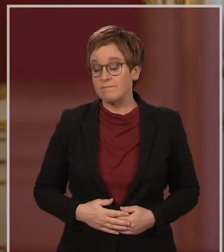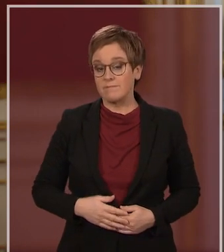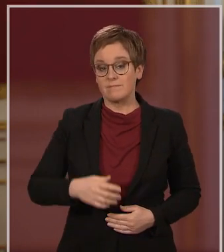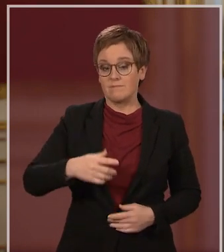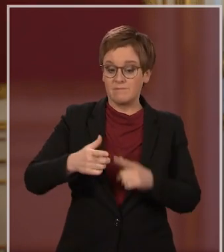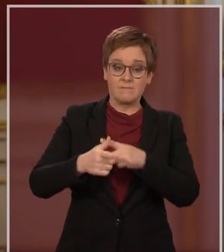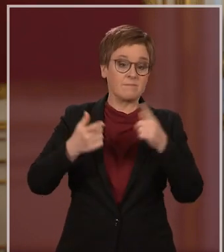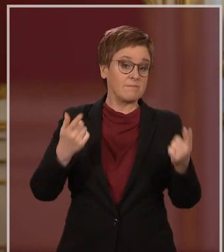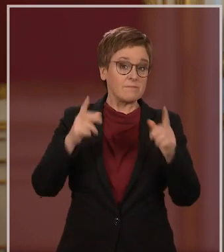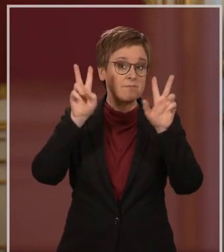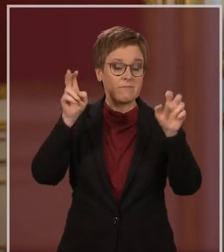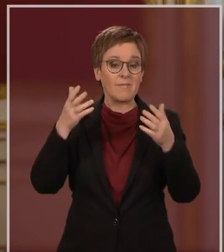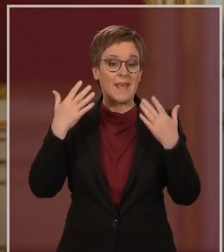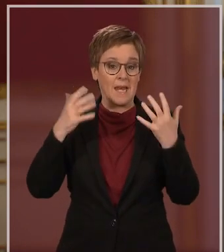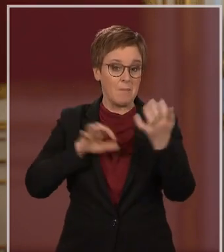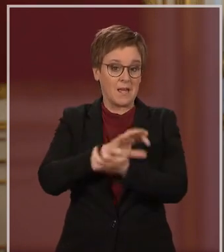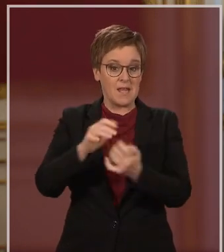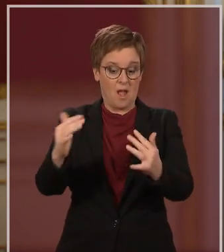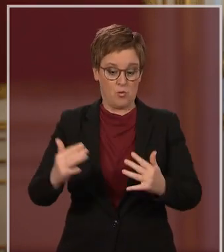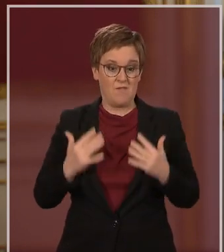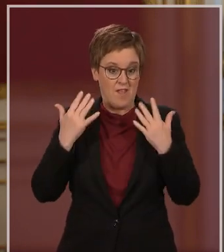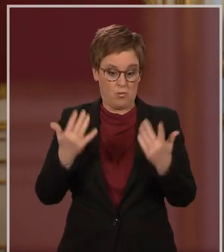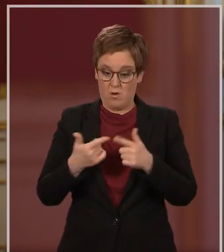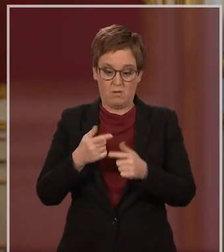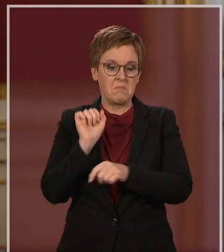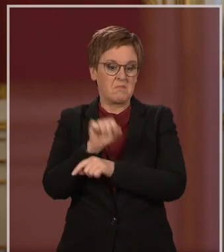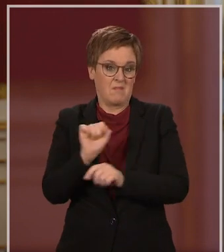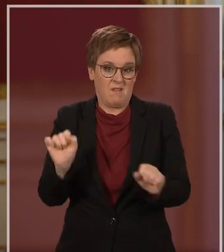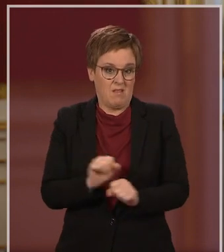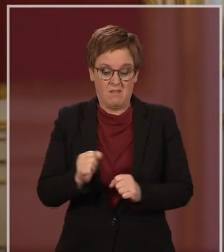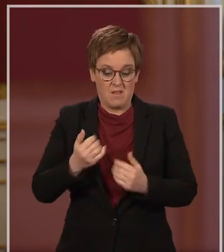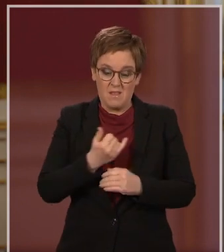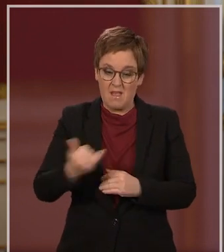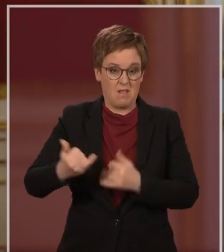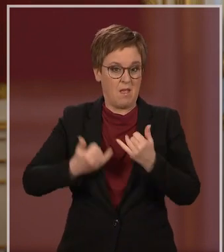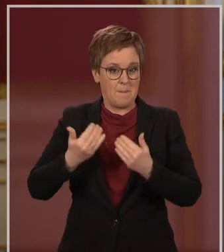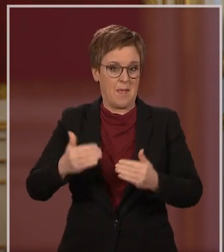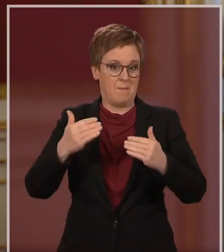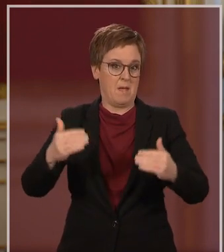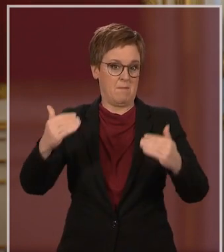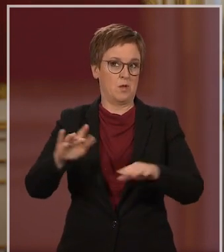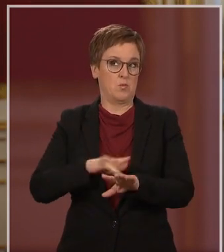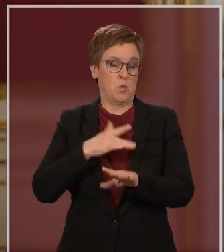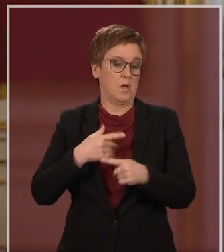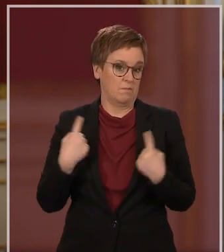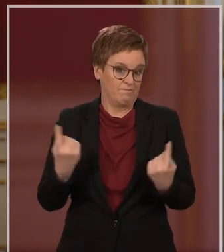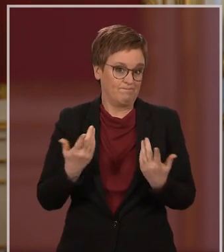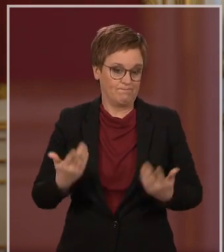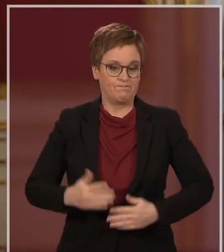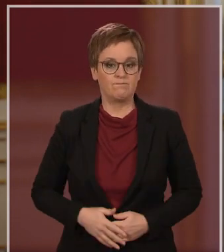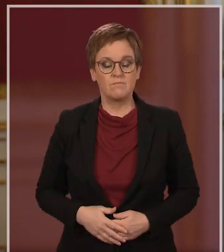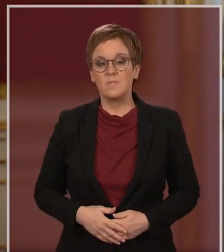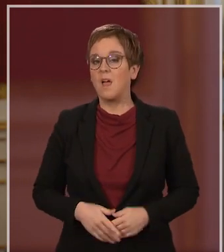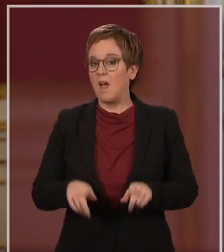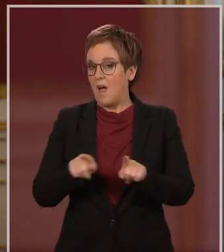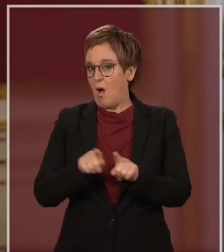können auch die Klimakrise und ihre Auswirkungen nicht ignorieren, die Jahr für Jahr stärker spürbar werden.